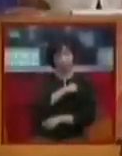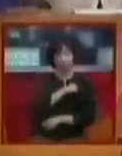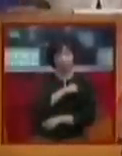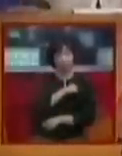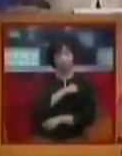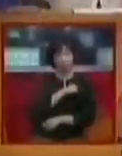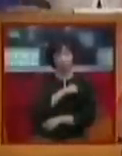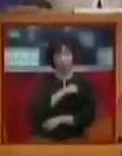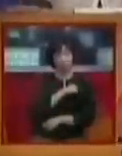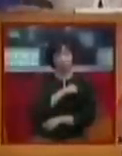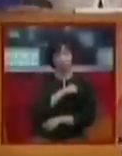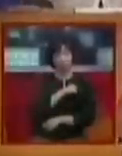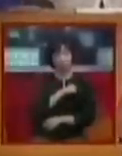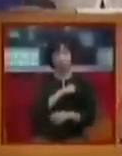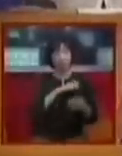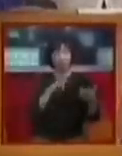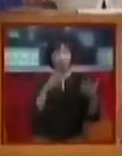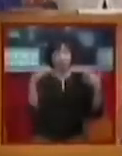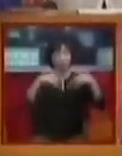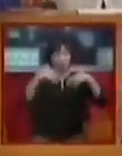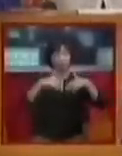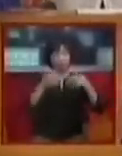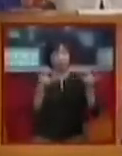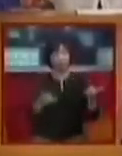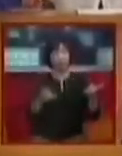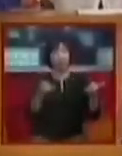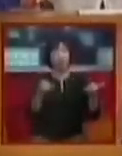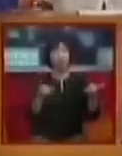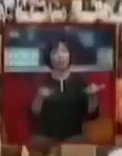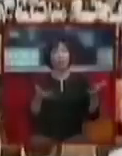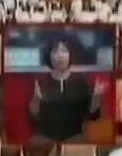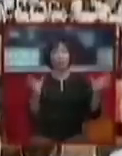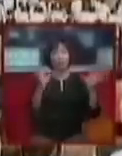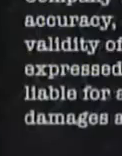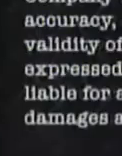Senate, the joint session is adjourned.